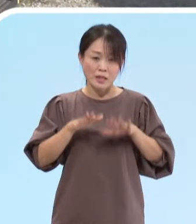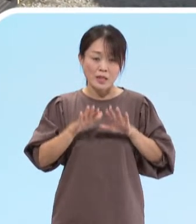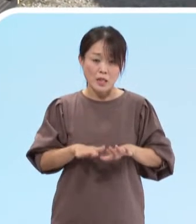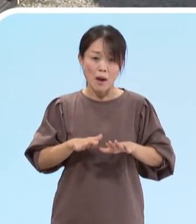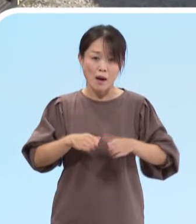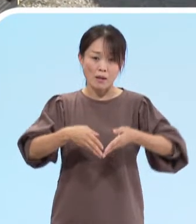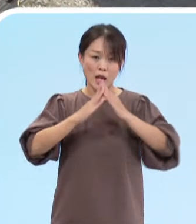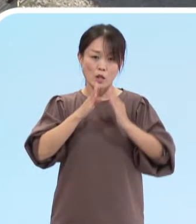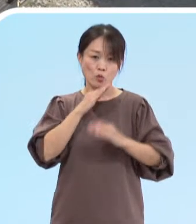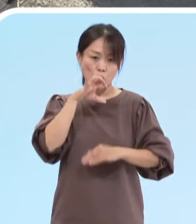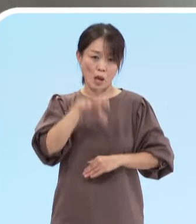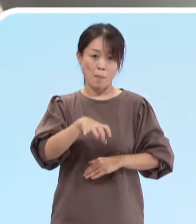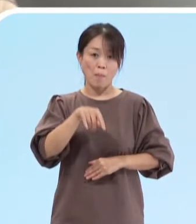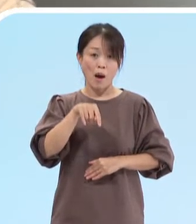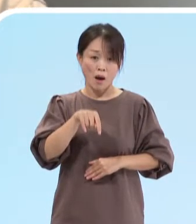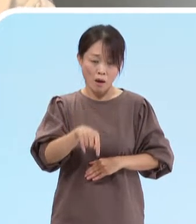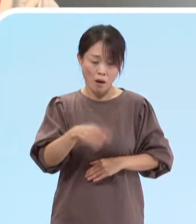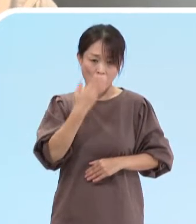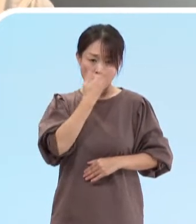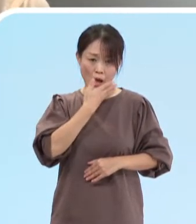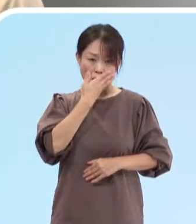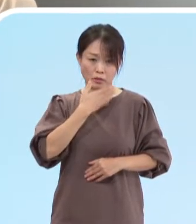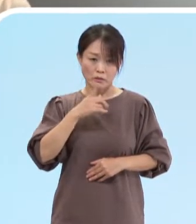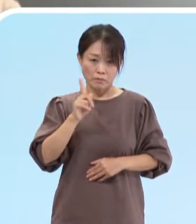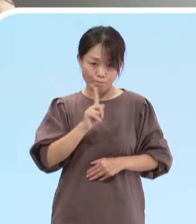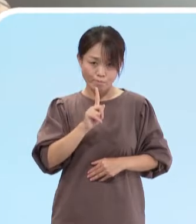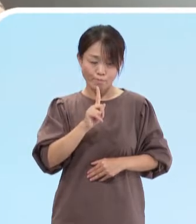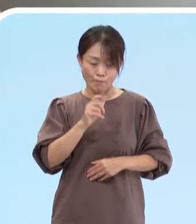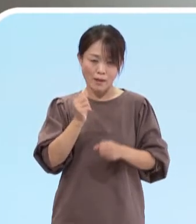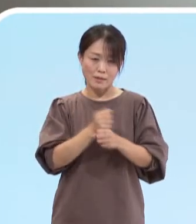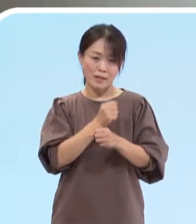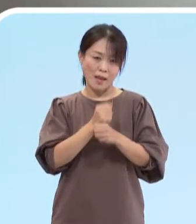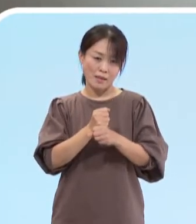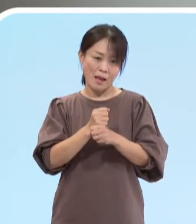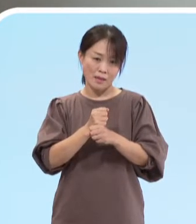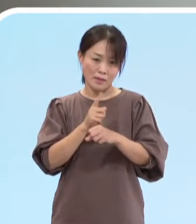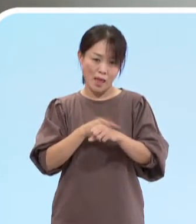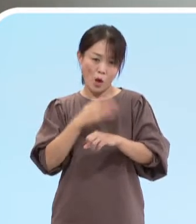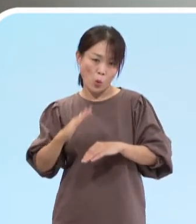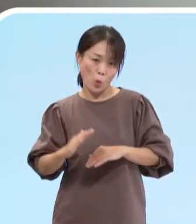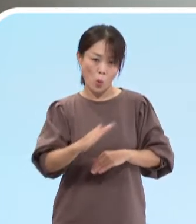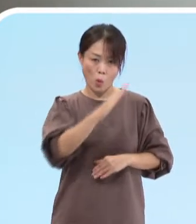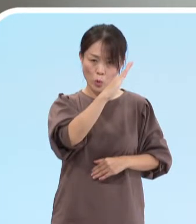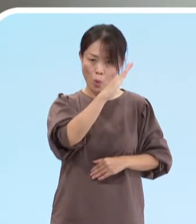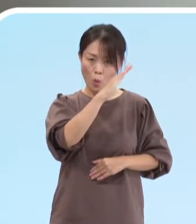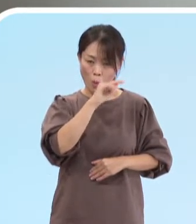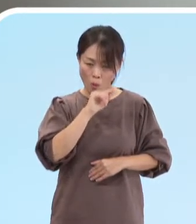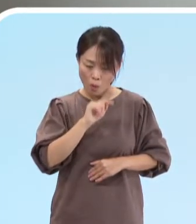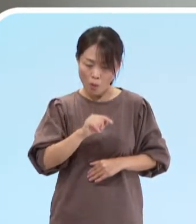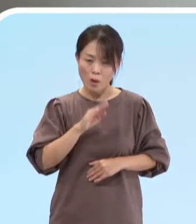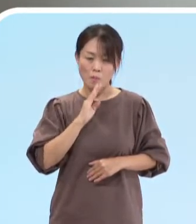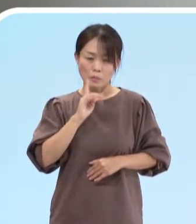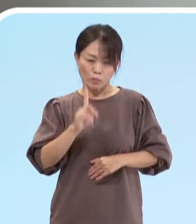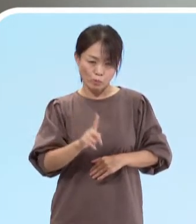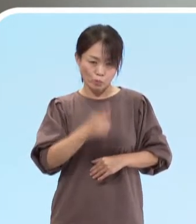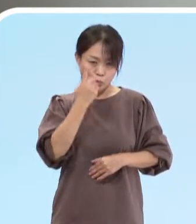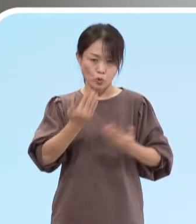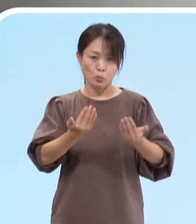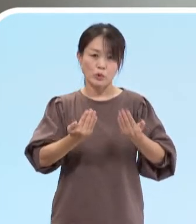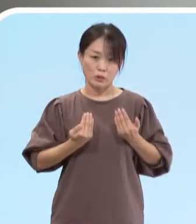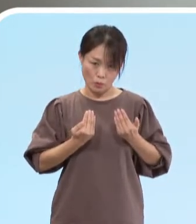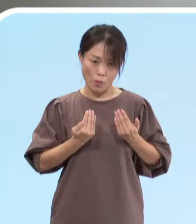今建設現場においてですね、非常に大事なこととしまして、生産性の向上を、すると というようなところ